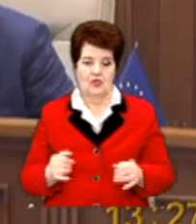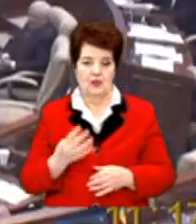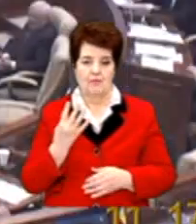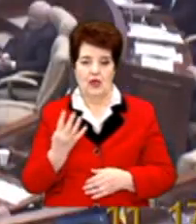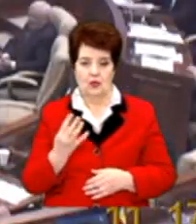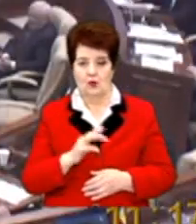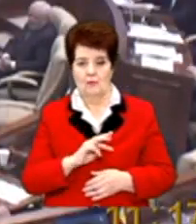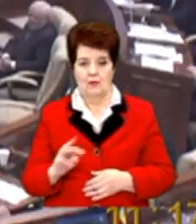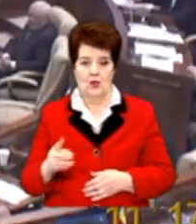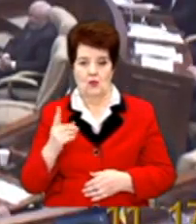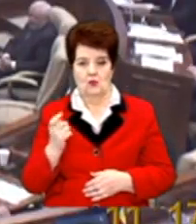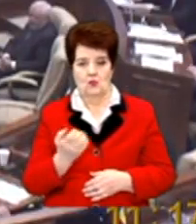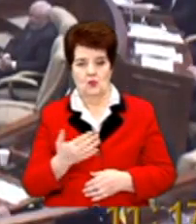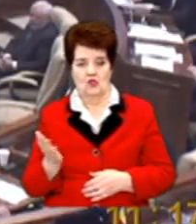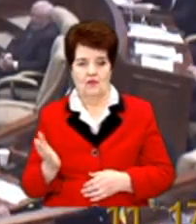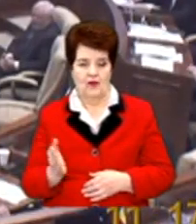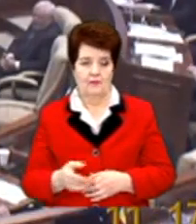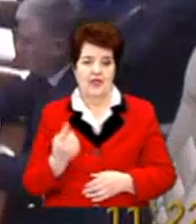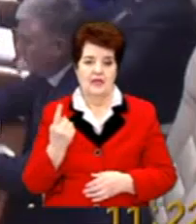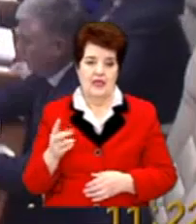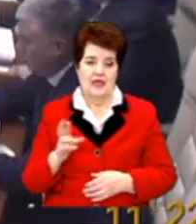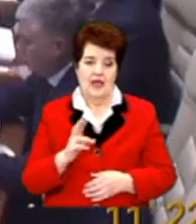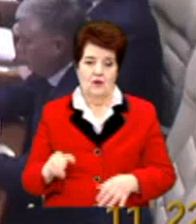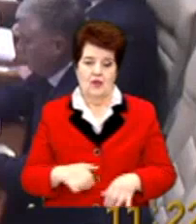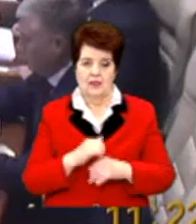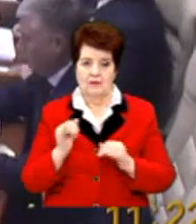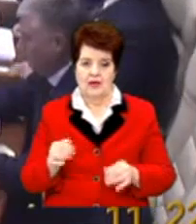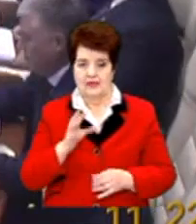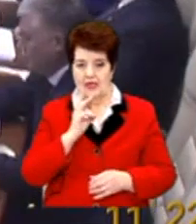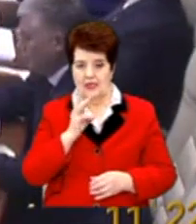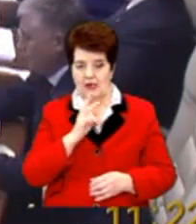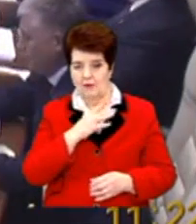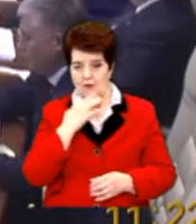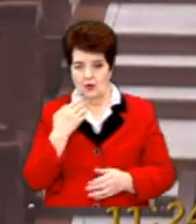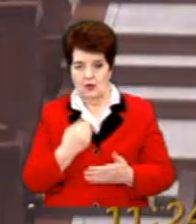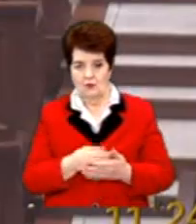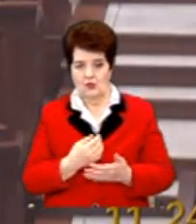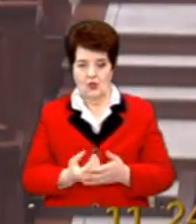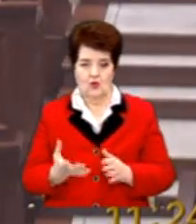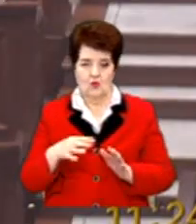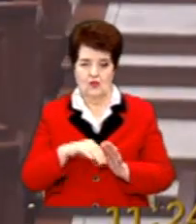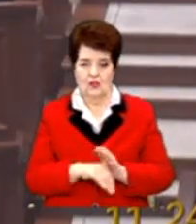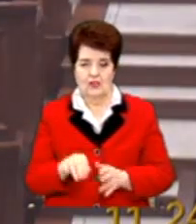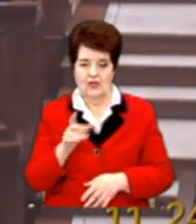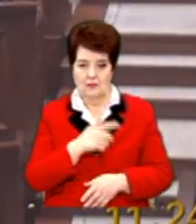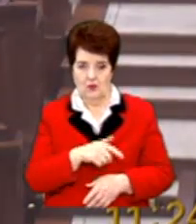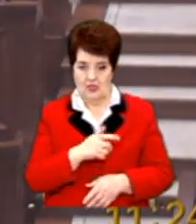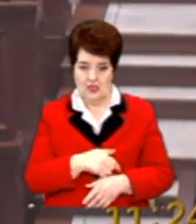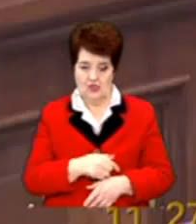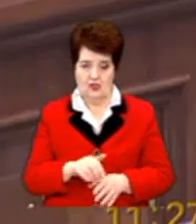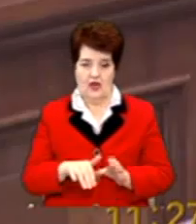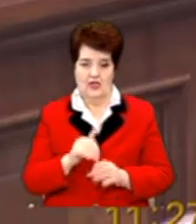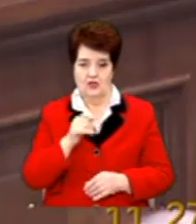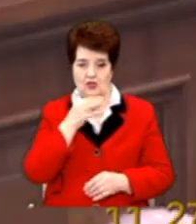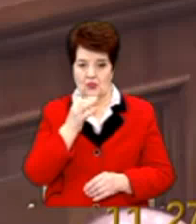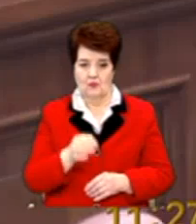și ceva de lei. Astfel, de la 1 ianuarie 2020 s-au majorat salariile mai multor bugetari, inclusiv ale deputaților, deși aleșii